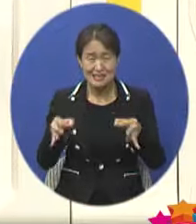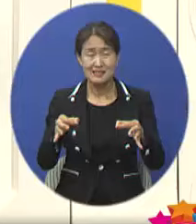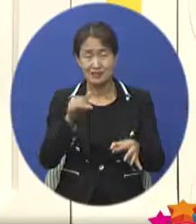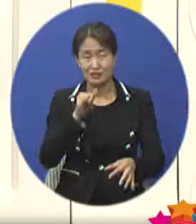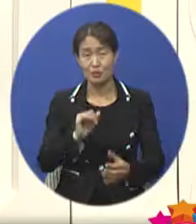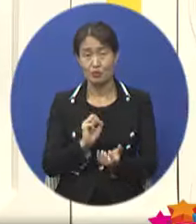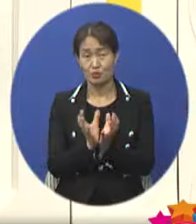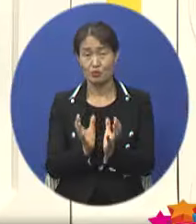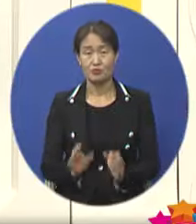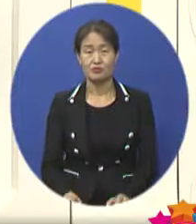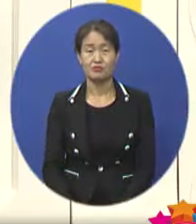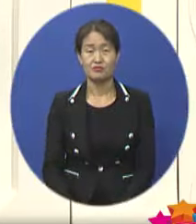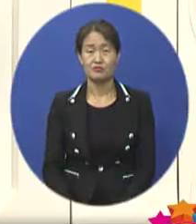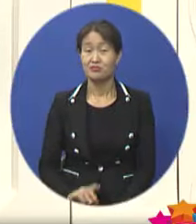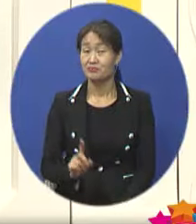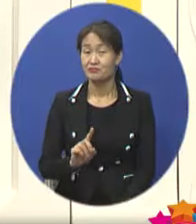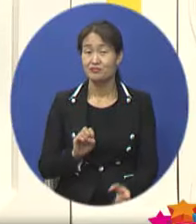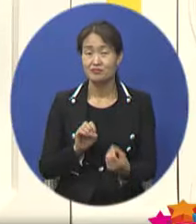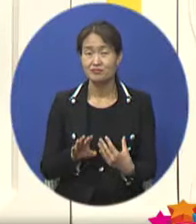외치는 네? 꽃이 뭘까요?